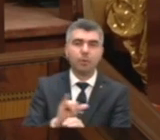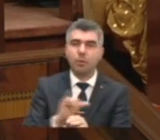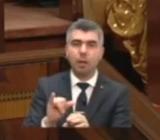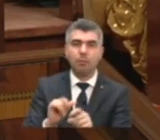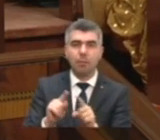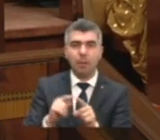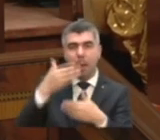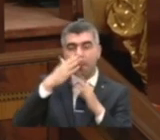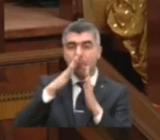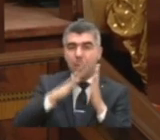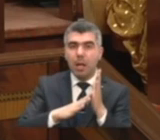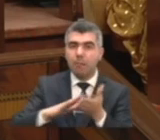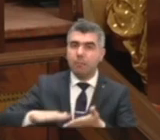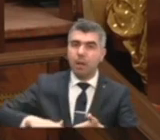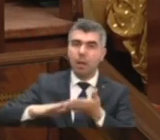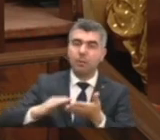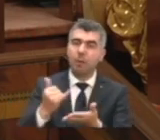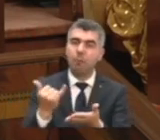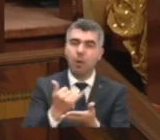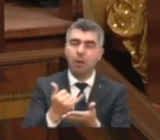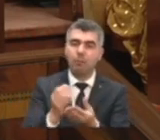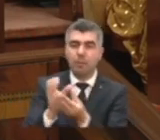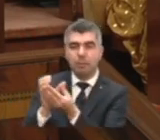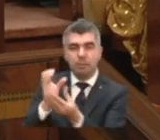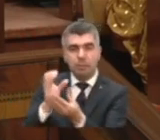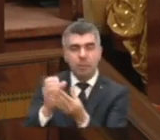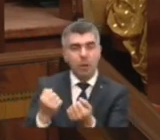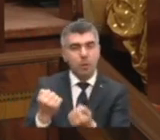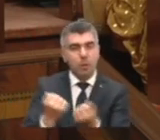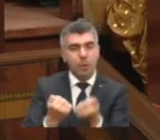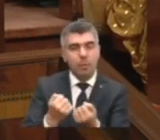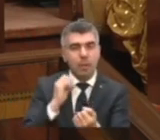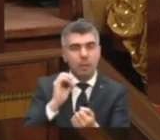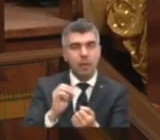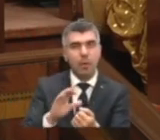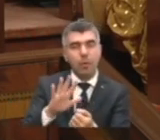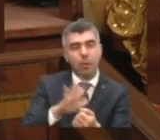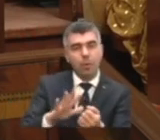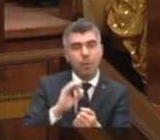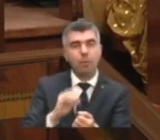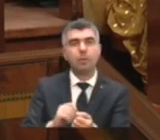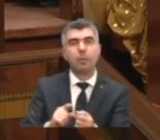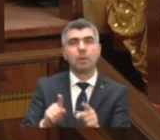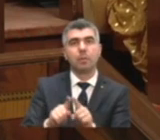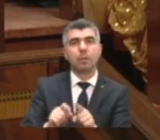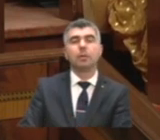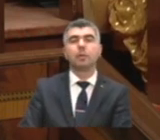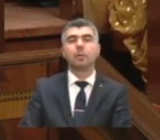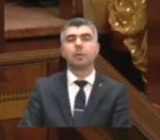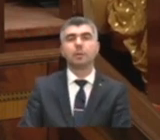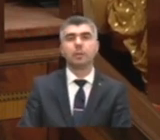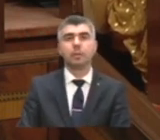الدوله الاجتماعيه، النقل حق من الحقوق ديال الدستور. يا نغي زرفان اللي استهمانين